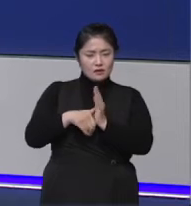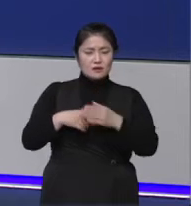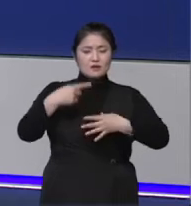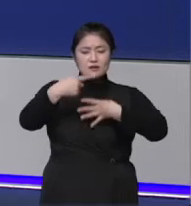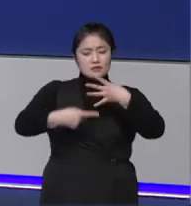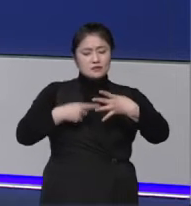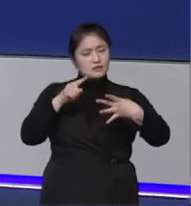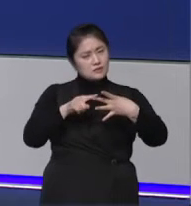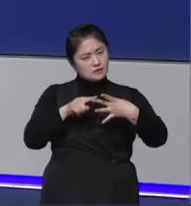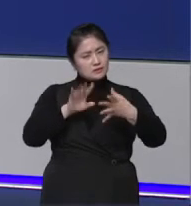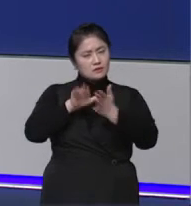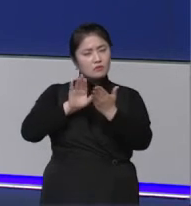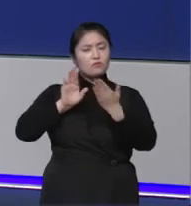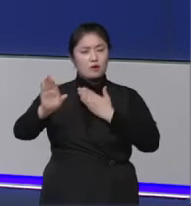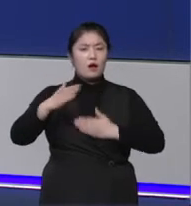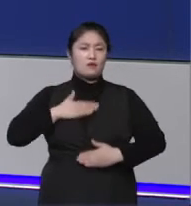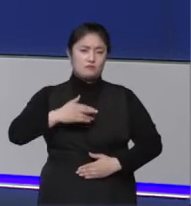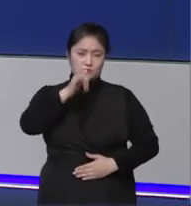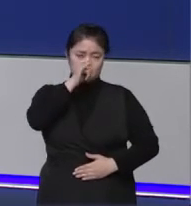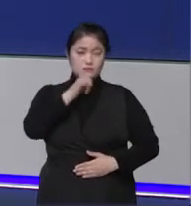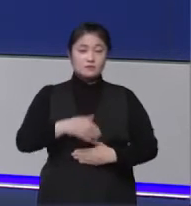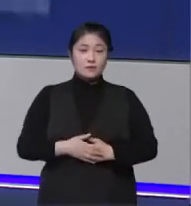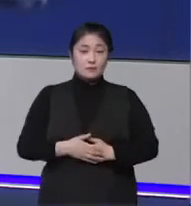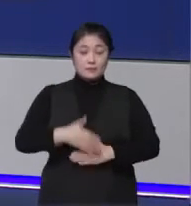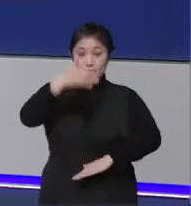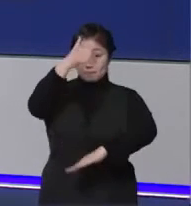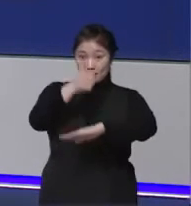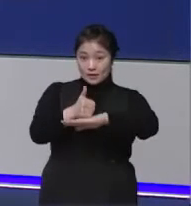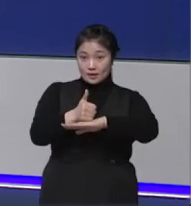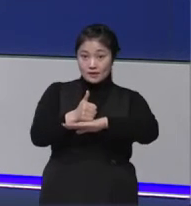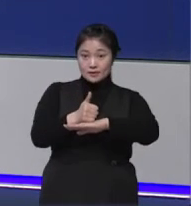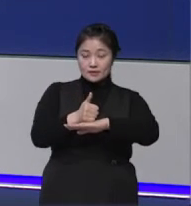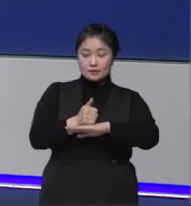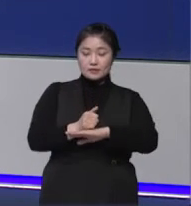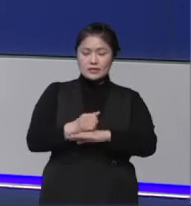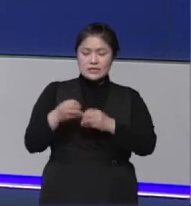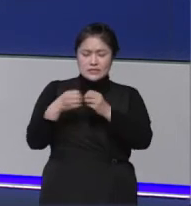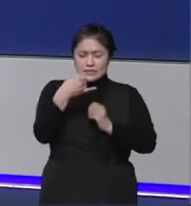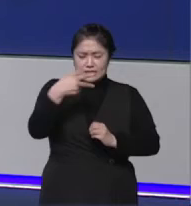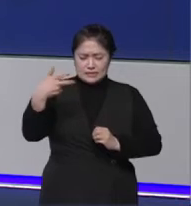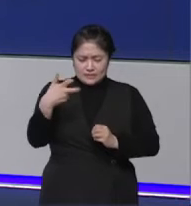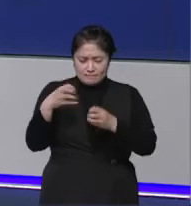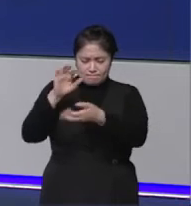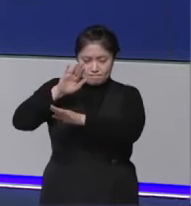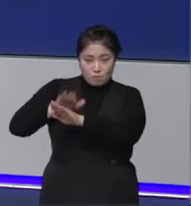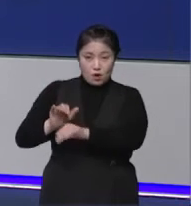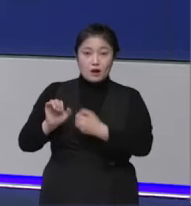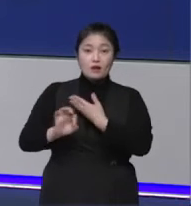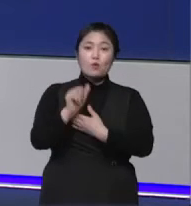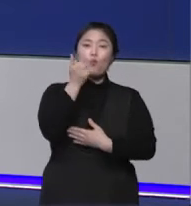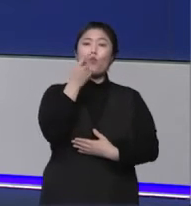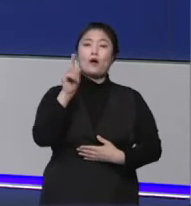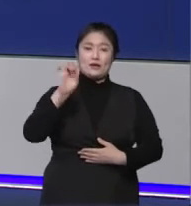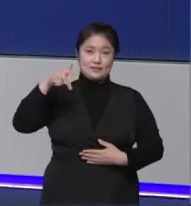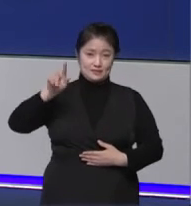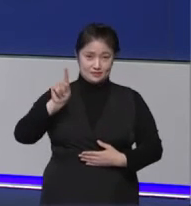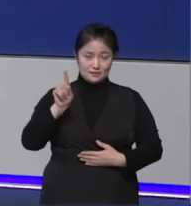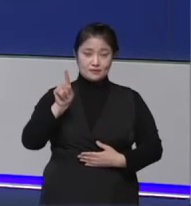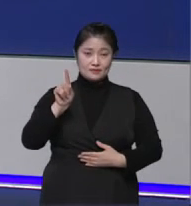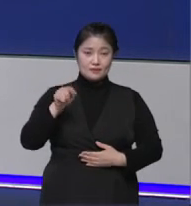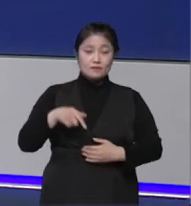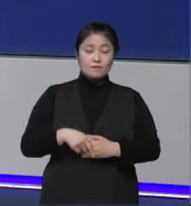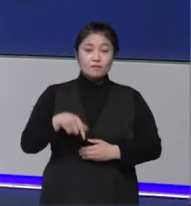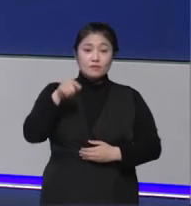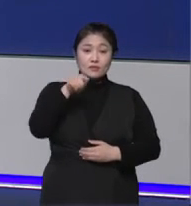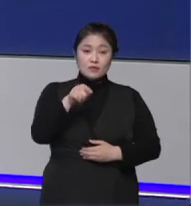지나야 알 수 있을 전망입니다 마지막으로 영하 70도 이하에서 보관해야 하는 화이자 백신 미라